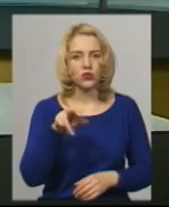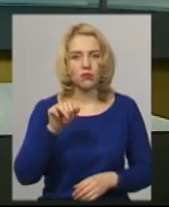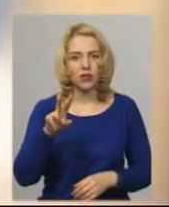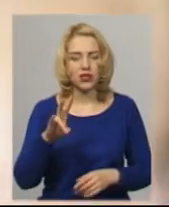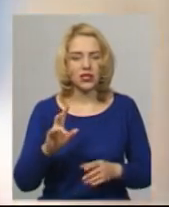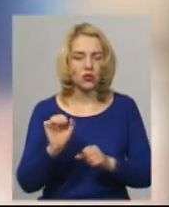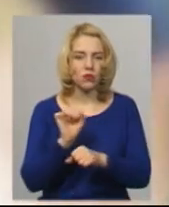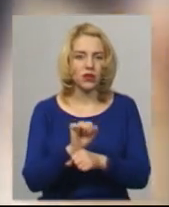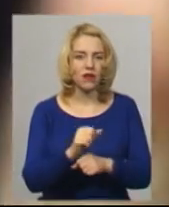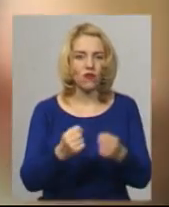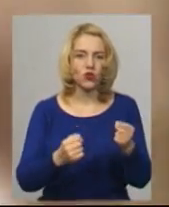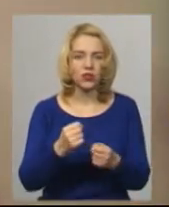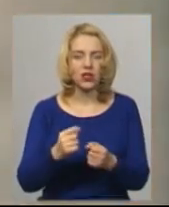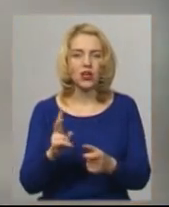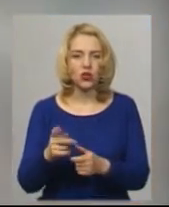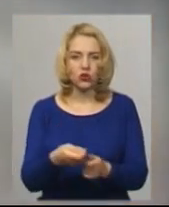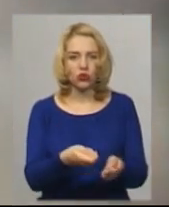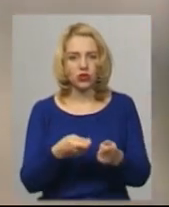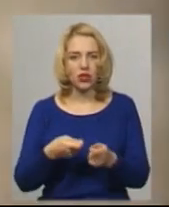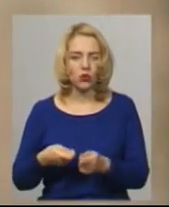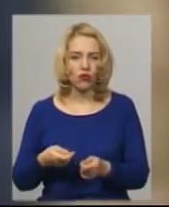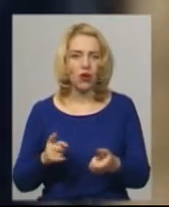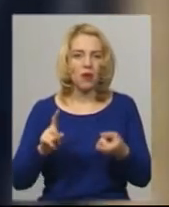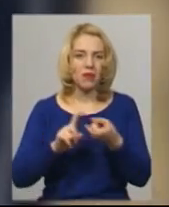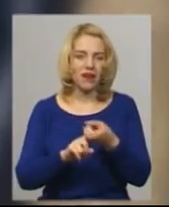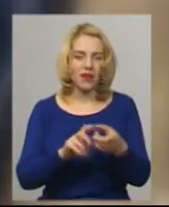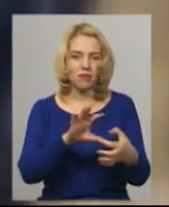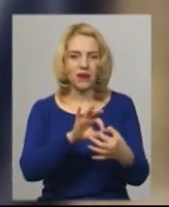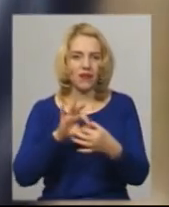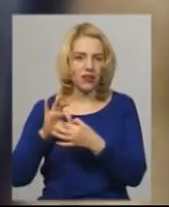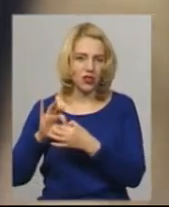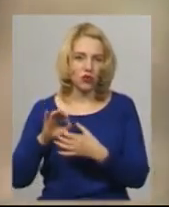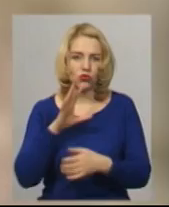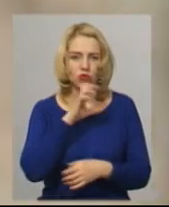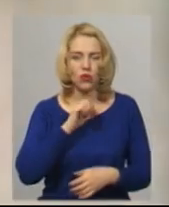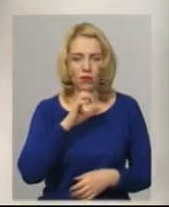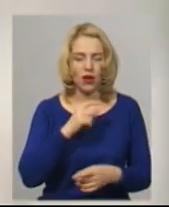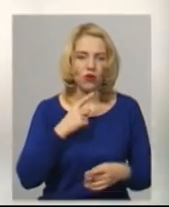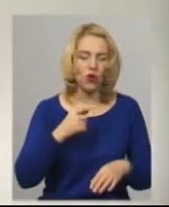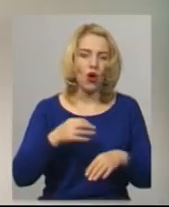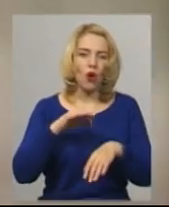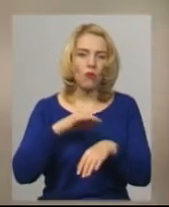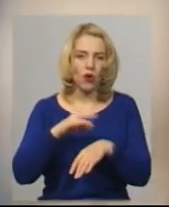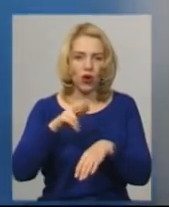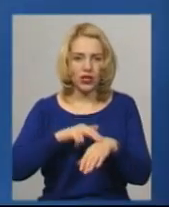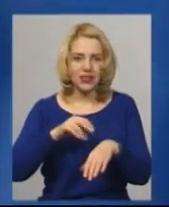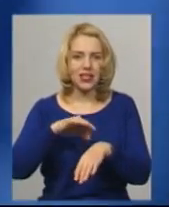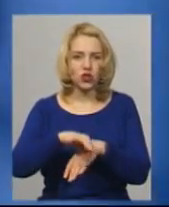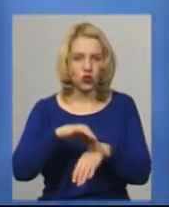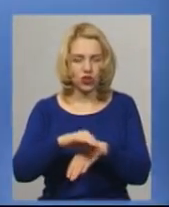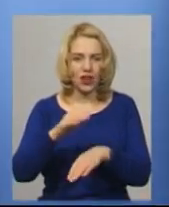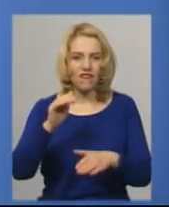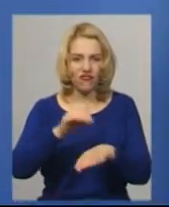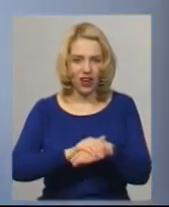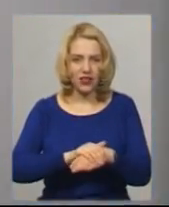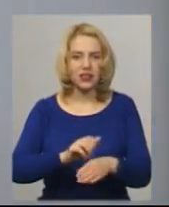водія автівки, який тягнув прив'язану до машини собаку. Поліція факт знущання над собакою зафіксувала, каже начальниця сектору